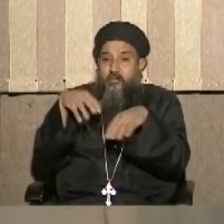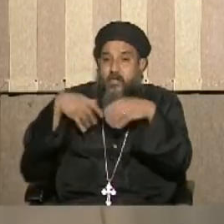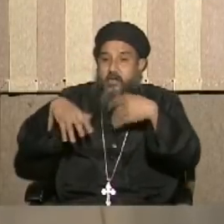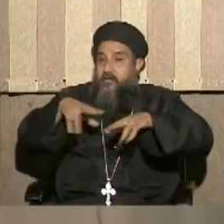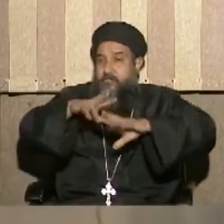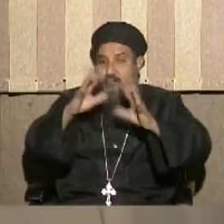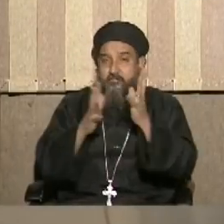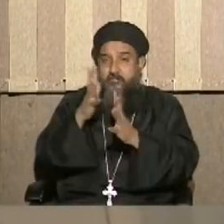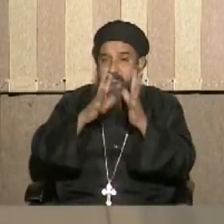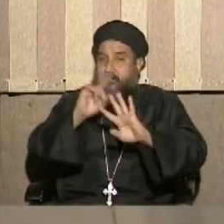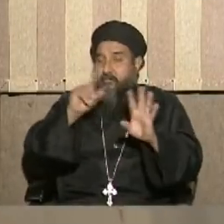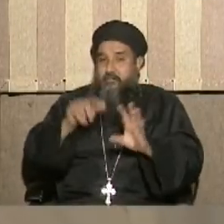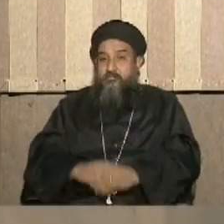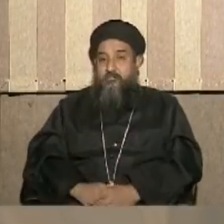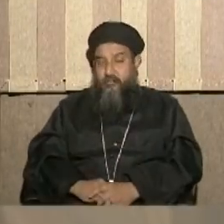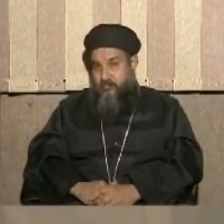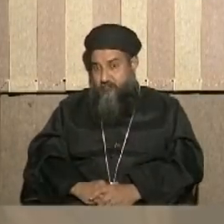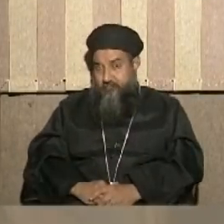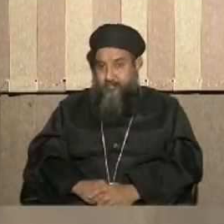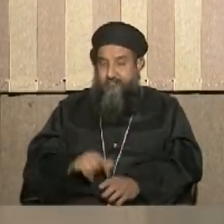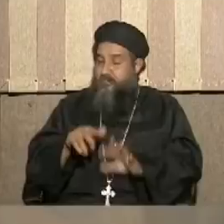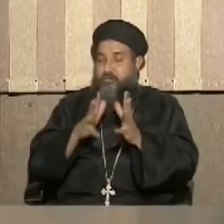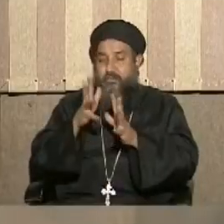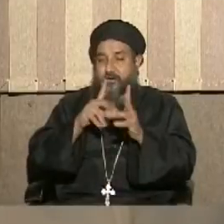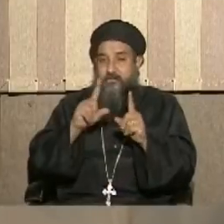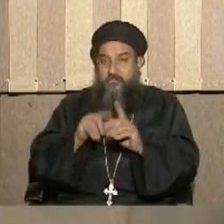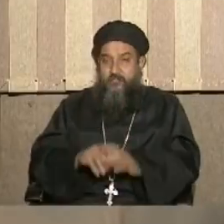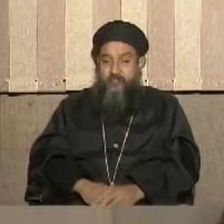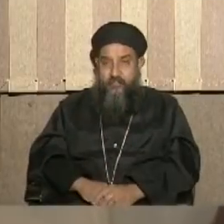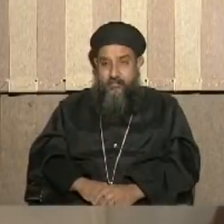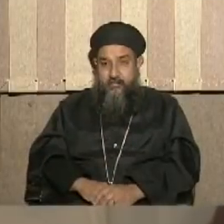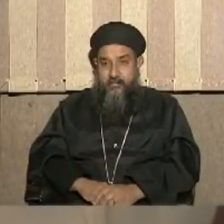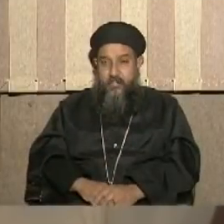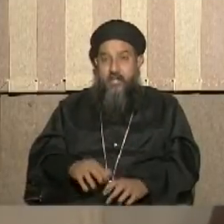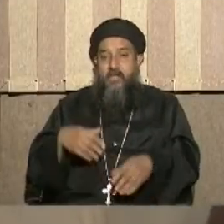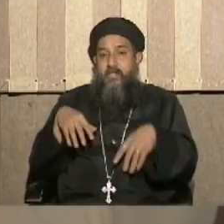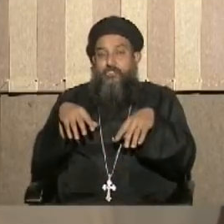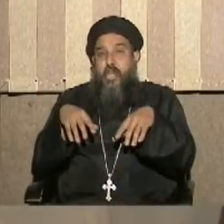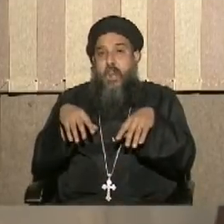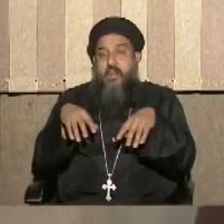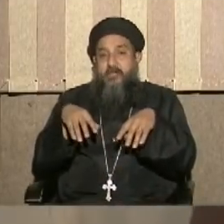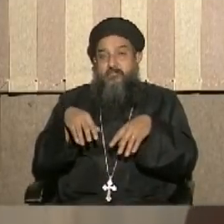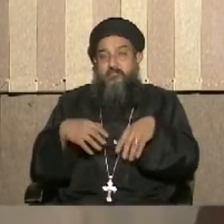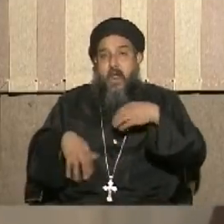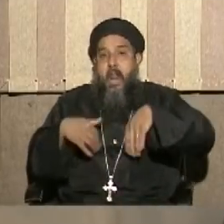ايدي ما بتتحركش، ايدي ما بتتحركش.